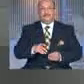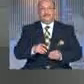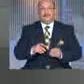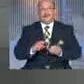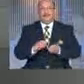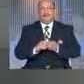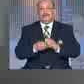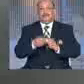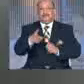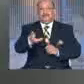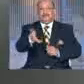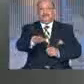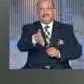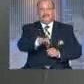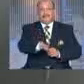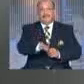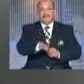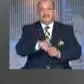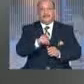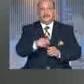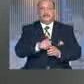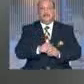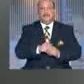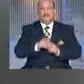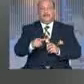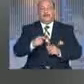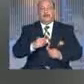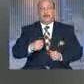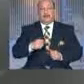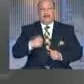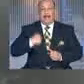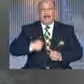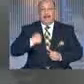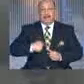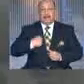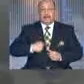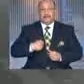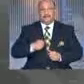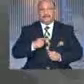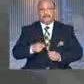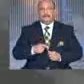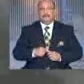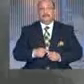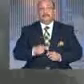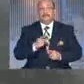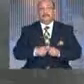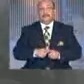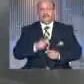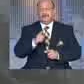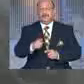النظر في قضية جرحى منطقة السعيدة برقاب من ولاية سيدي بوزيد إلى 10 من هذا الشهر.